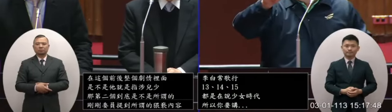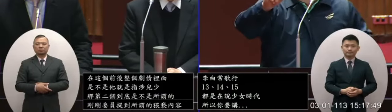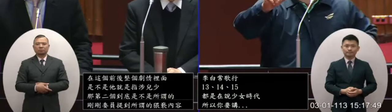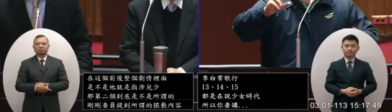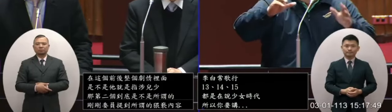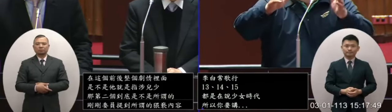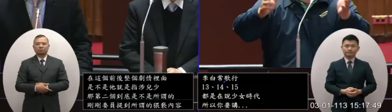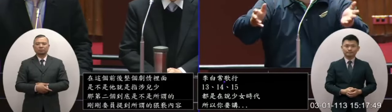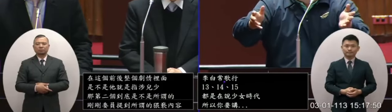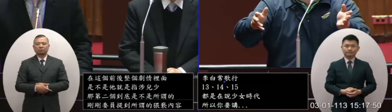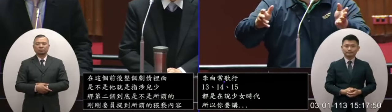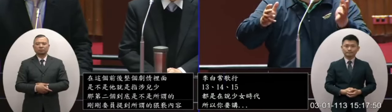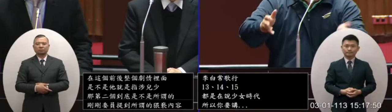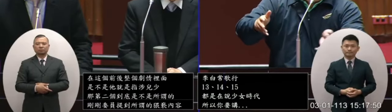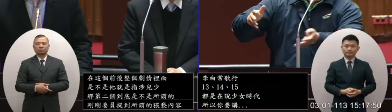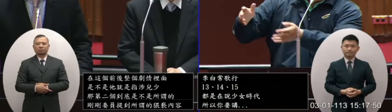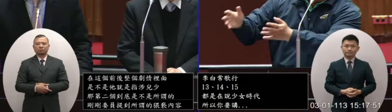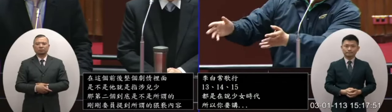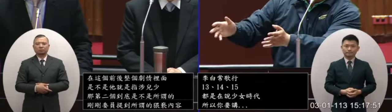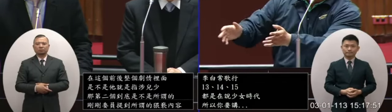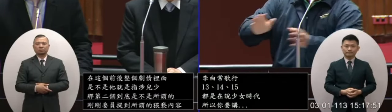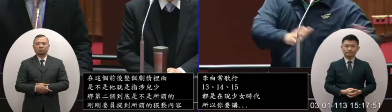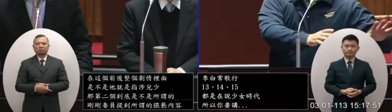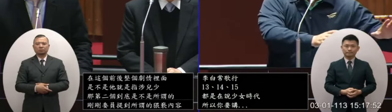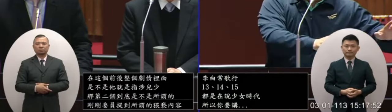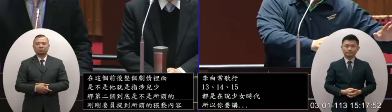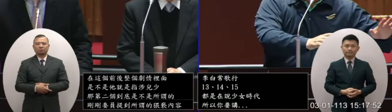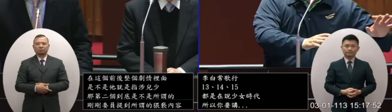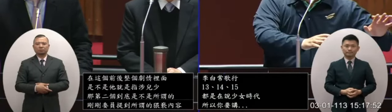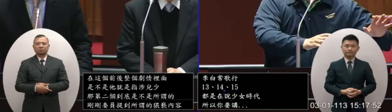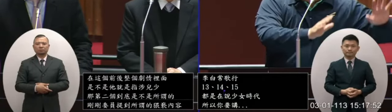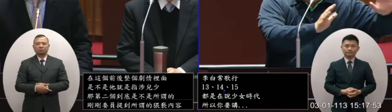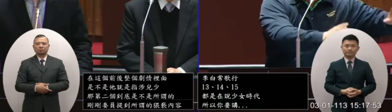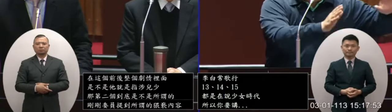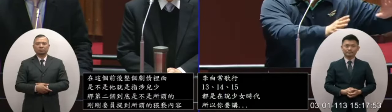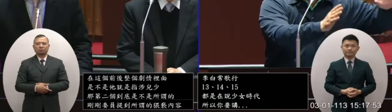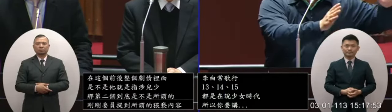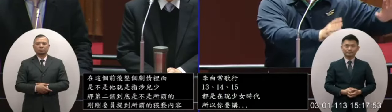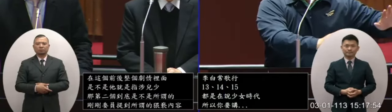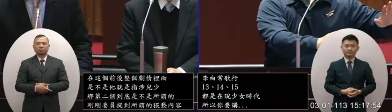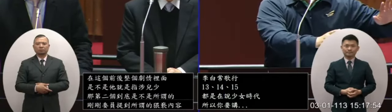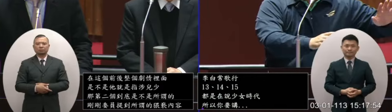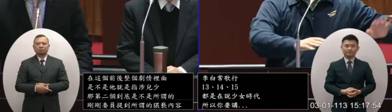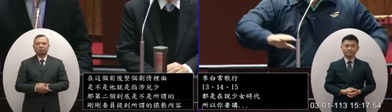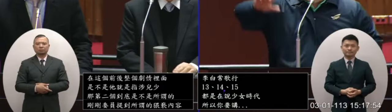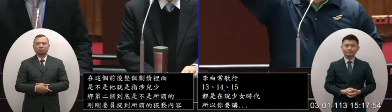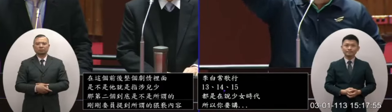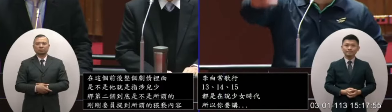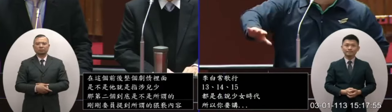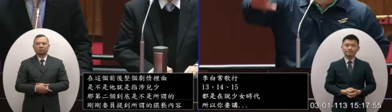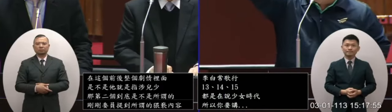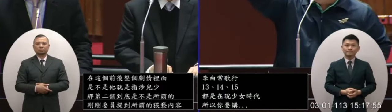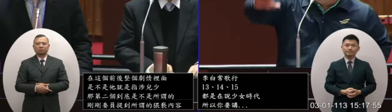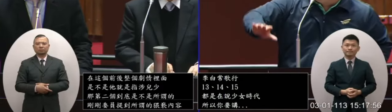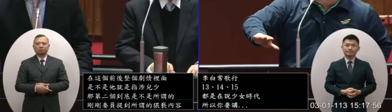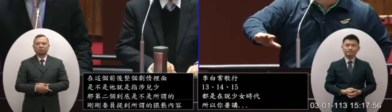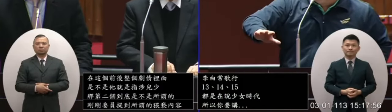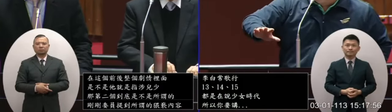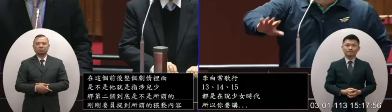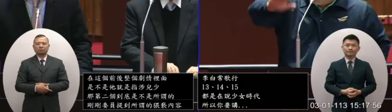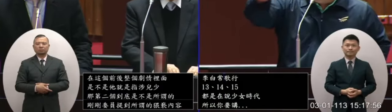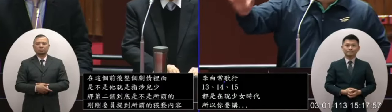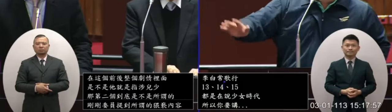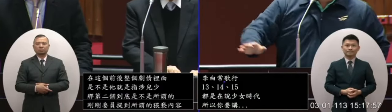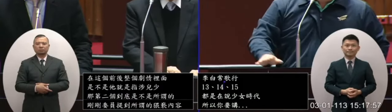女有拍摄影片怎样，这个要被管理，哦，因为它是真实世界的嘛。如果是虚拟世界的